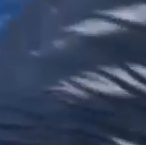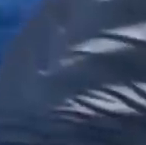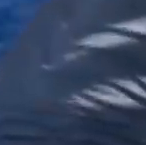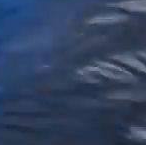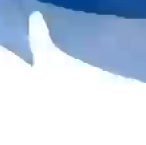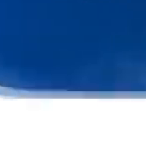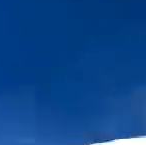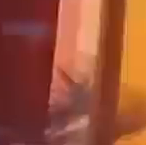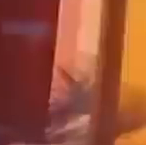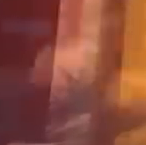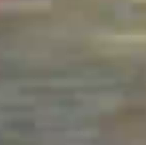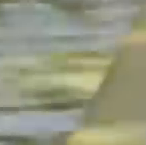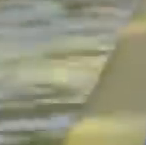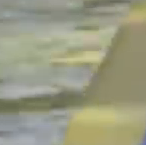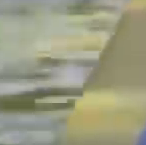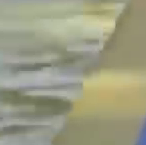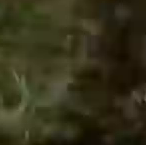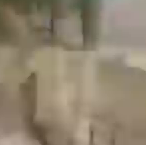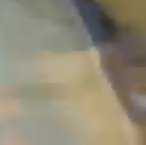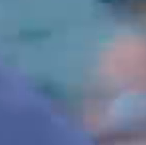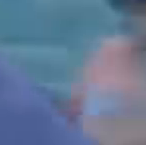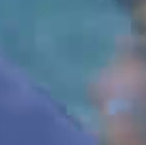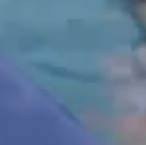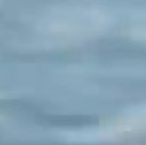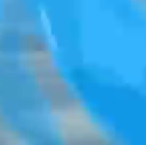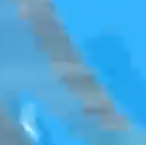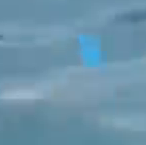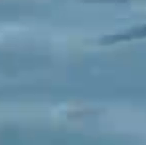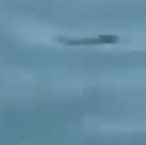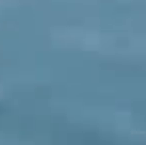buong maghapon ay tiyak na sisigla.